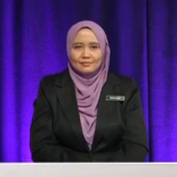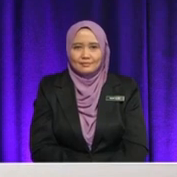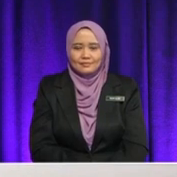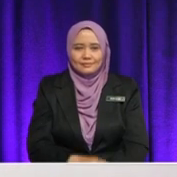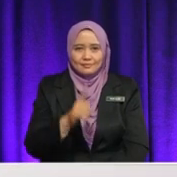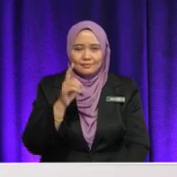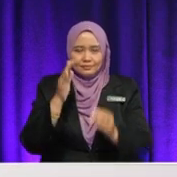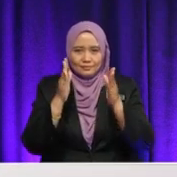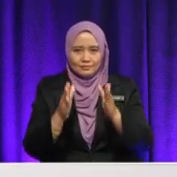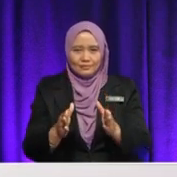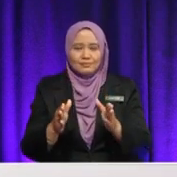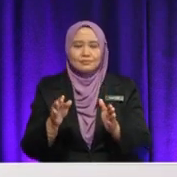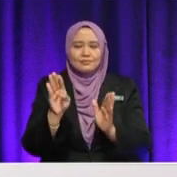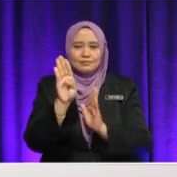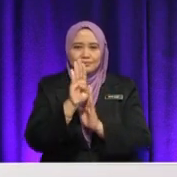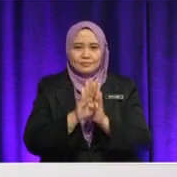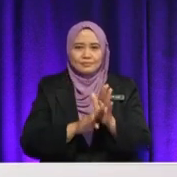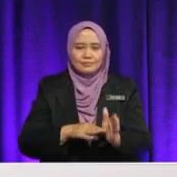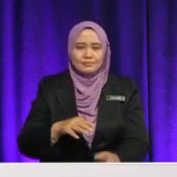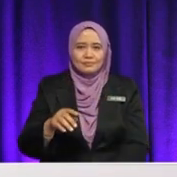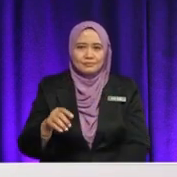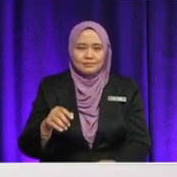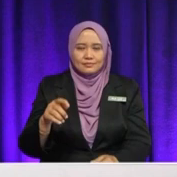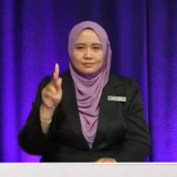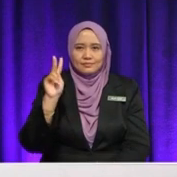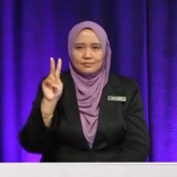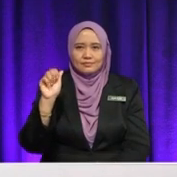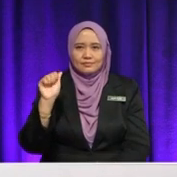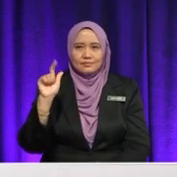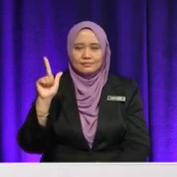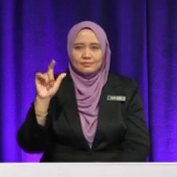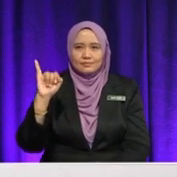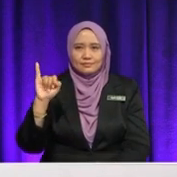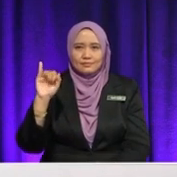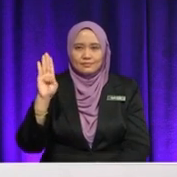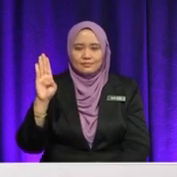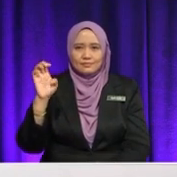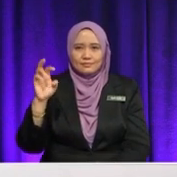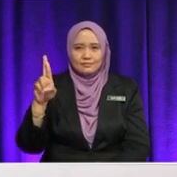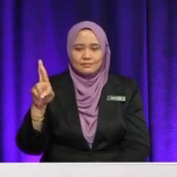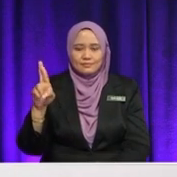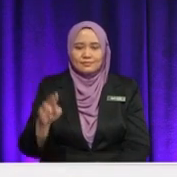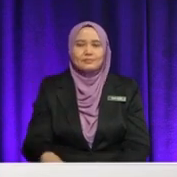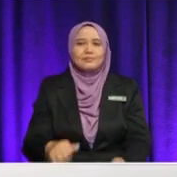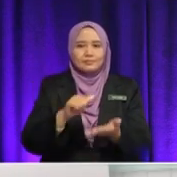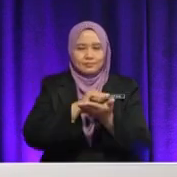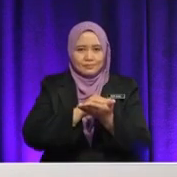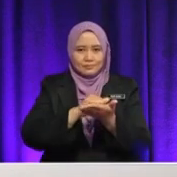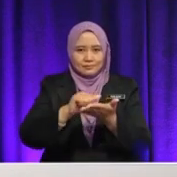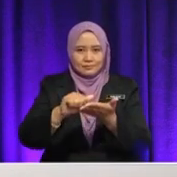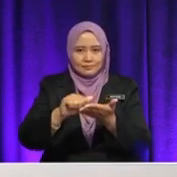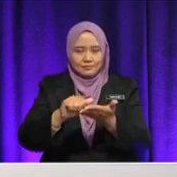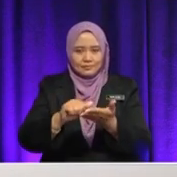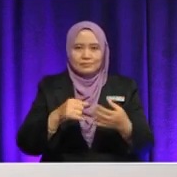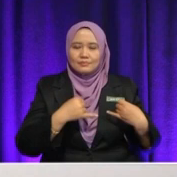berpengetahuan tinggi berekor sibility atau seorang yang amanah berjiwa Patriotisme